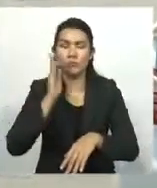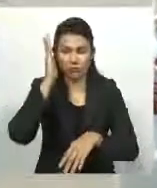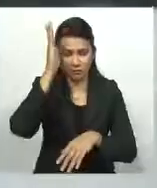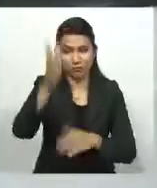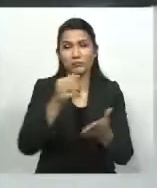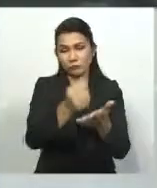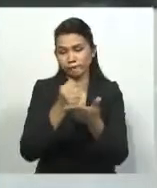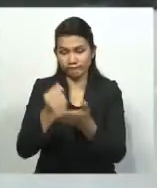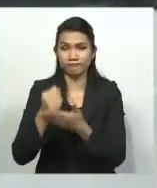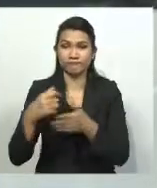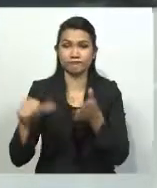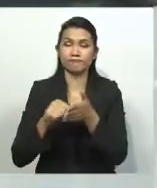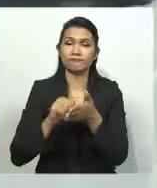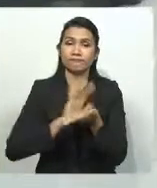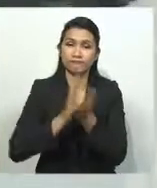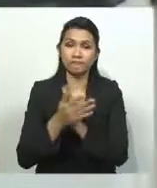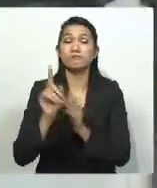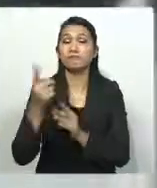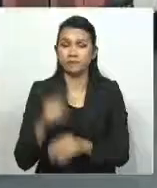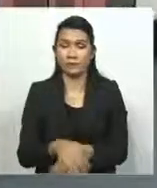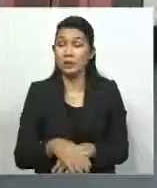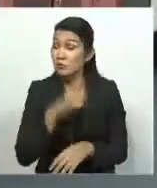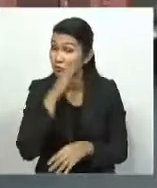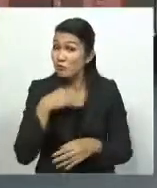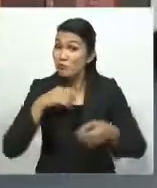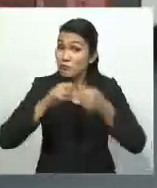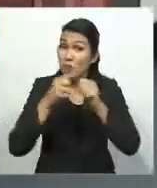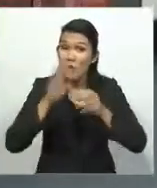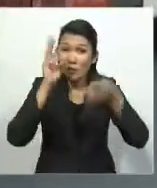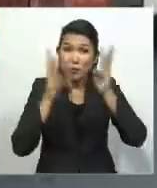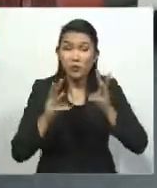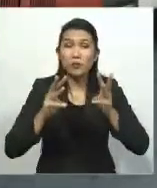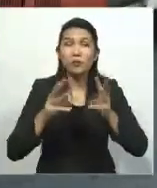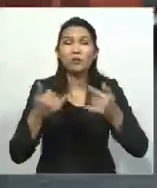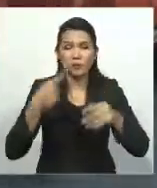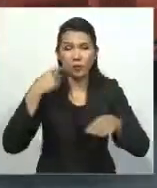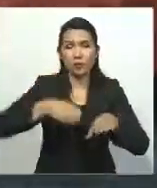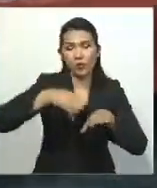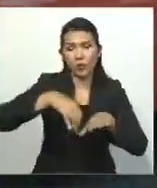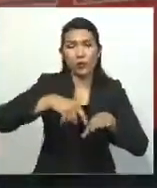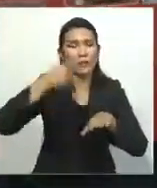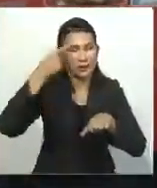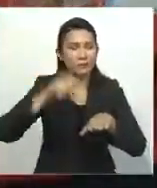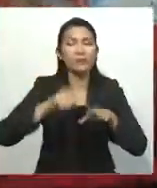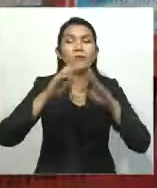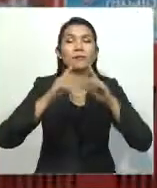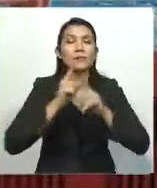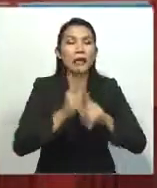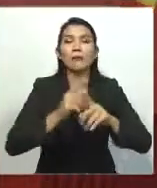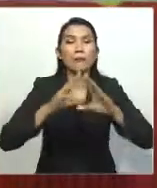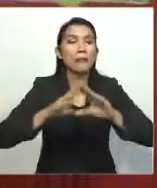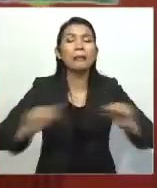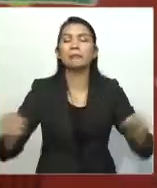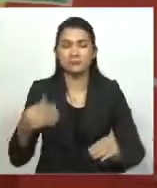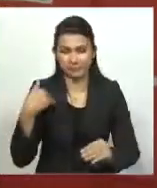ยกันแล้วนะคะเปลี่ยนพฤติกรรมสักหน่อย ก็หลังจากนี้ไปนะครับถ้าปัญหาฝุ่นละอองหมดคาดว่าลดควันดำเนี่ยจะลดลงตามไปด้วยนะครับเพราะมาตรการค่อนข้าง